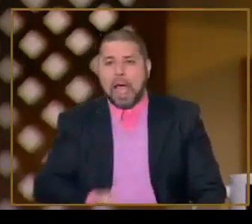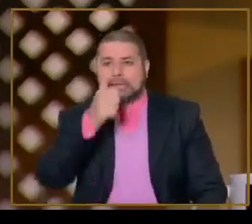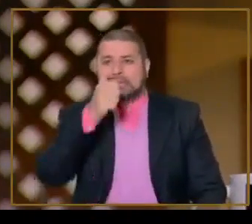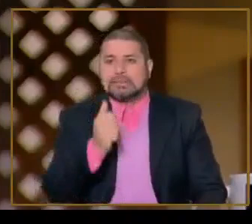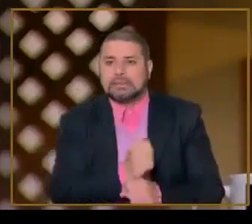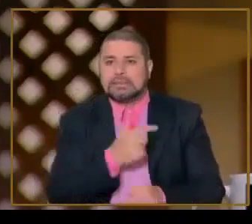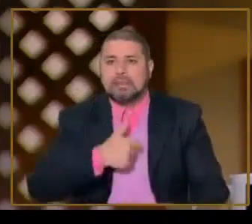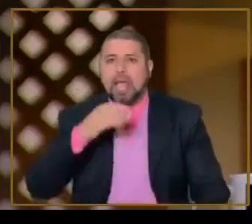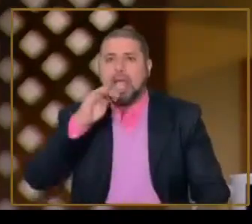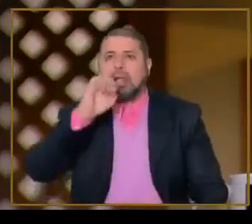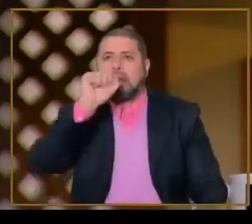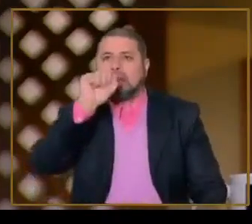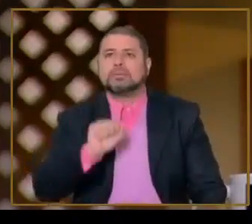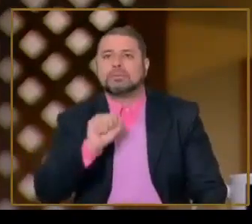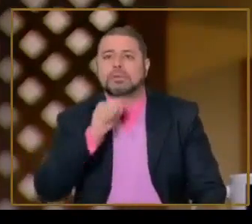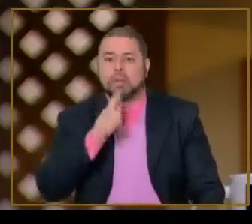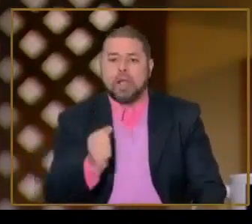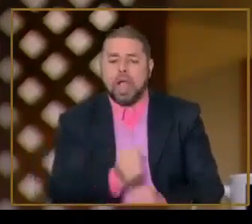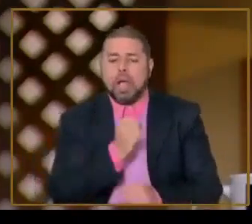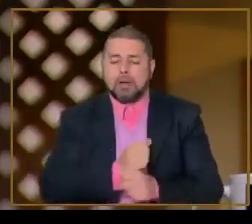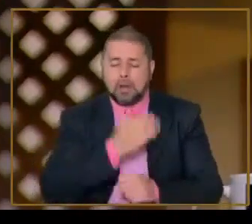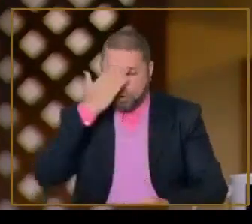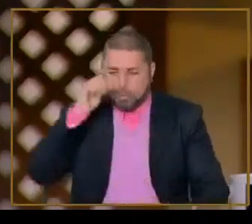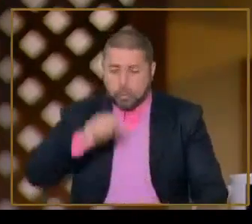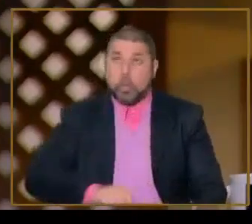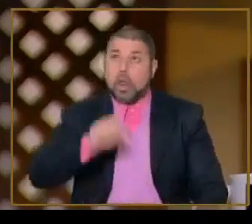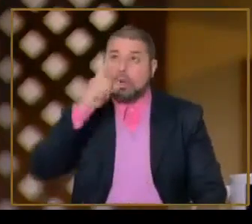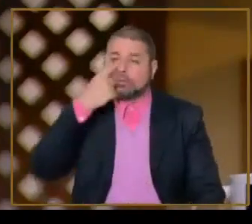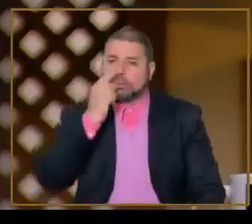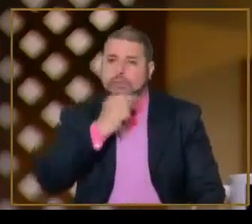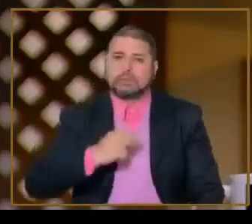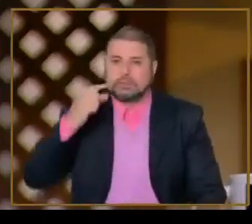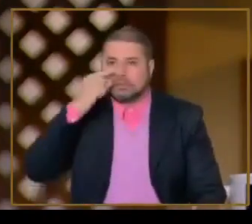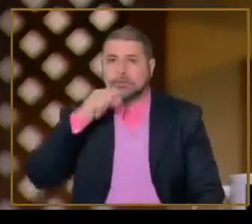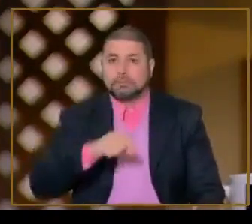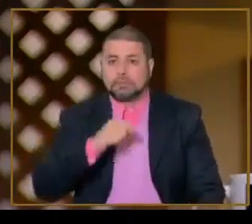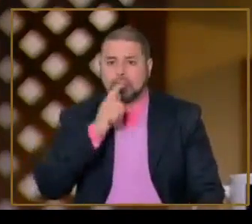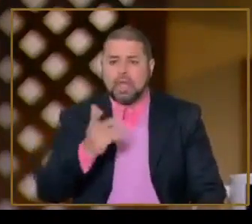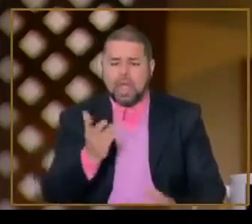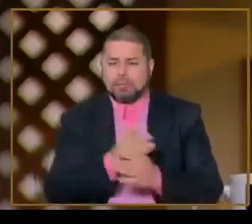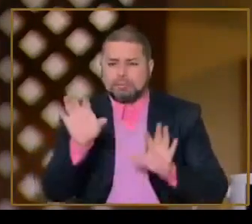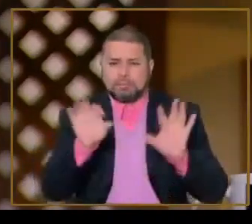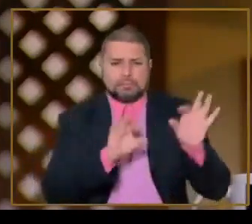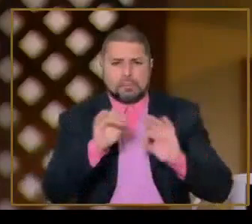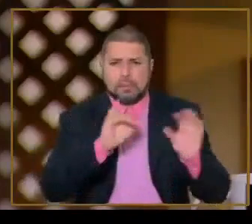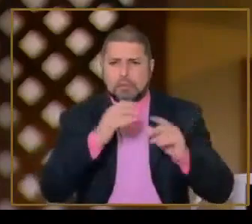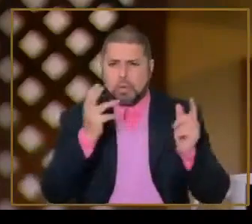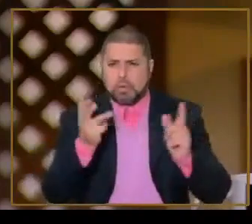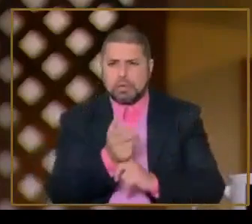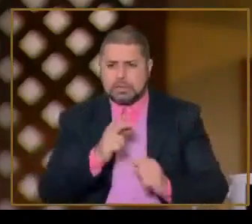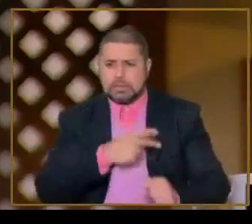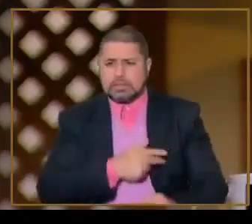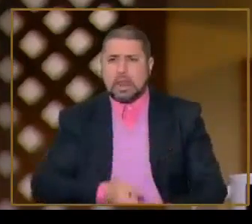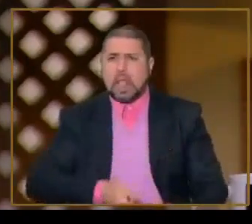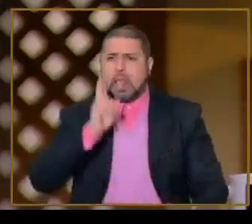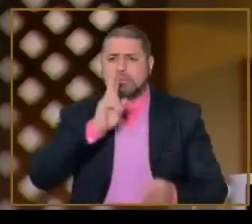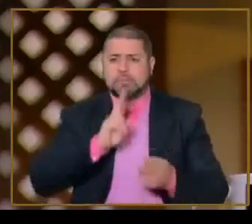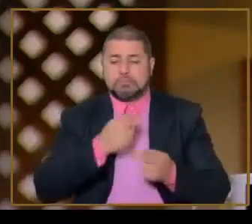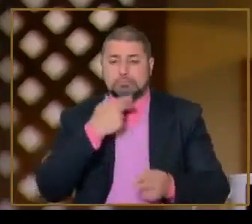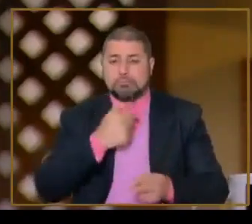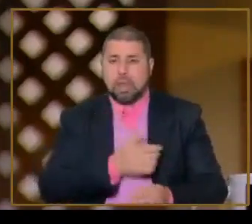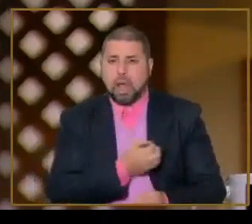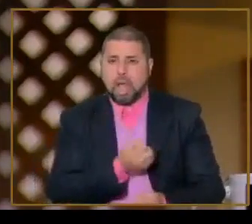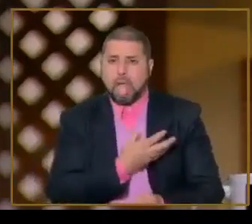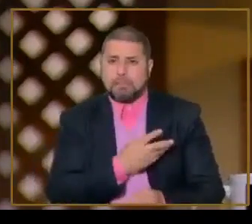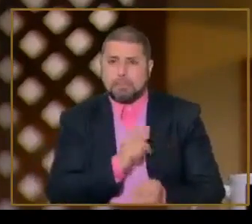الاخلاص وما امروا الا ليعبدوا الله مخلصين له الدين عده نقاط اتكلمنا عنها في سلامه القلب